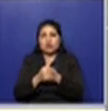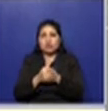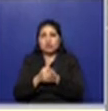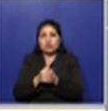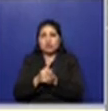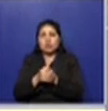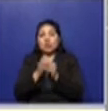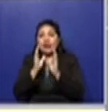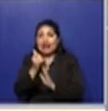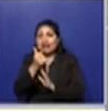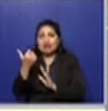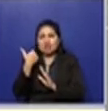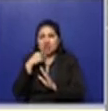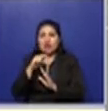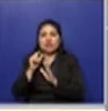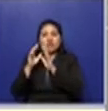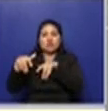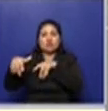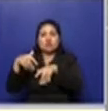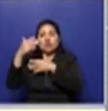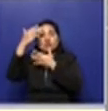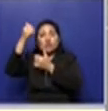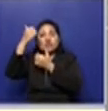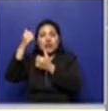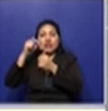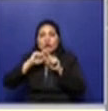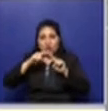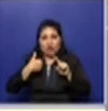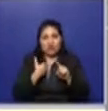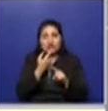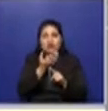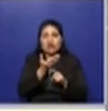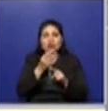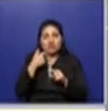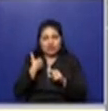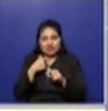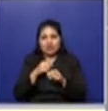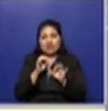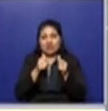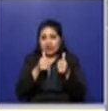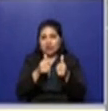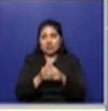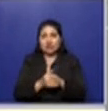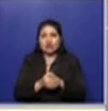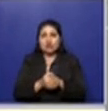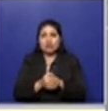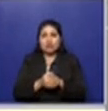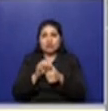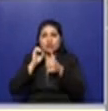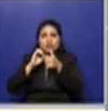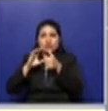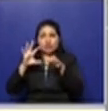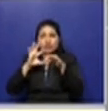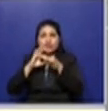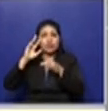าชนสนใจเท่านั้นนะครับแต่ท่านสามารถจะเสนอส่วนอื่นได้นะครับข้อเสนอแนะด้านการข่าวนะครับ